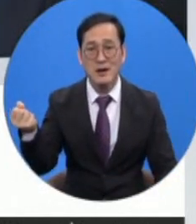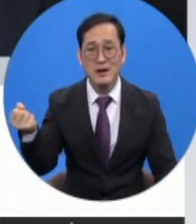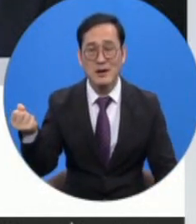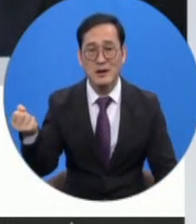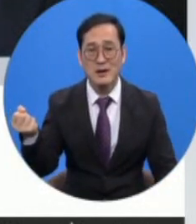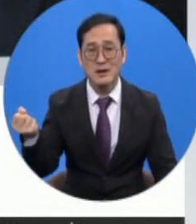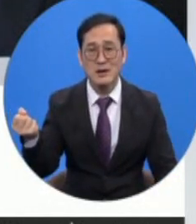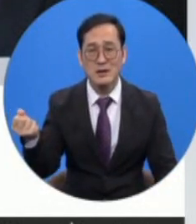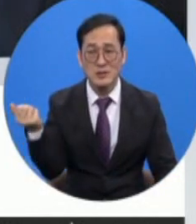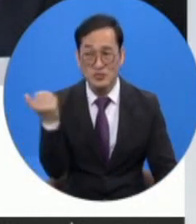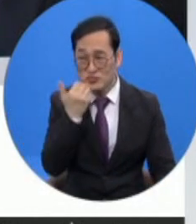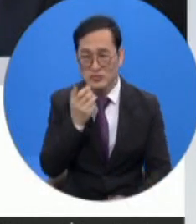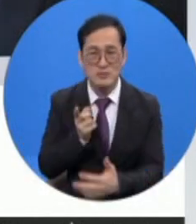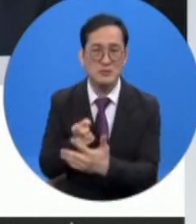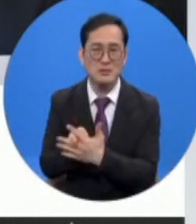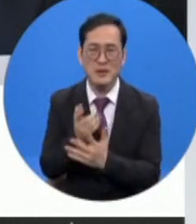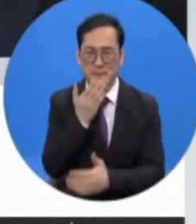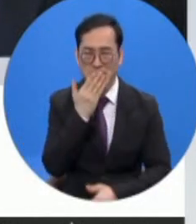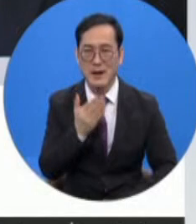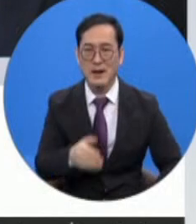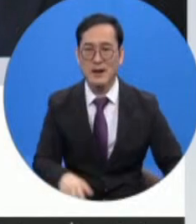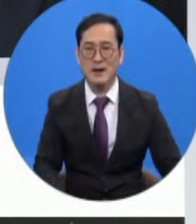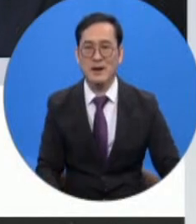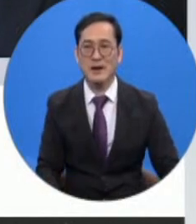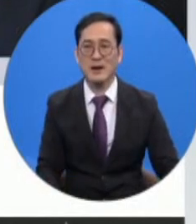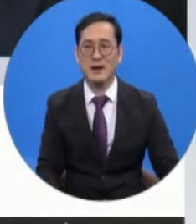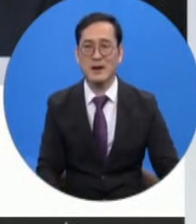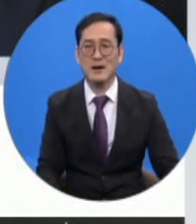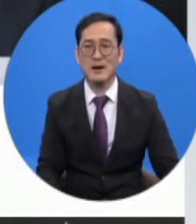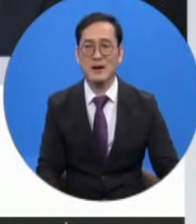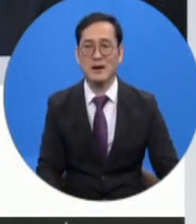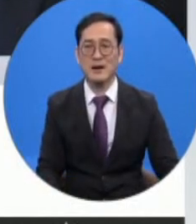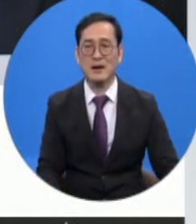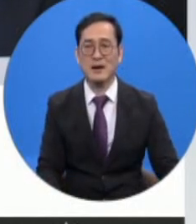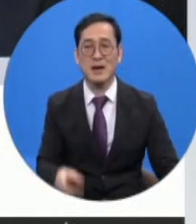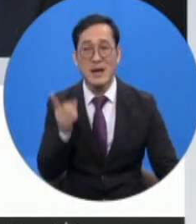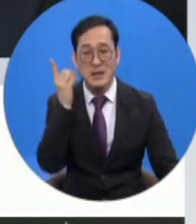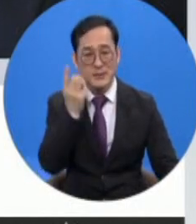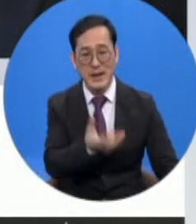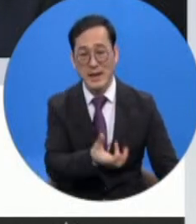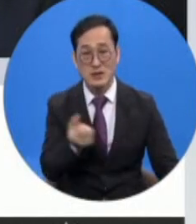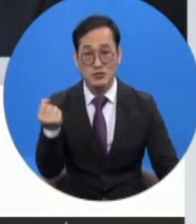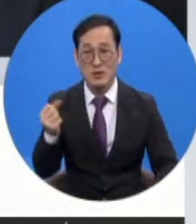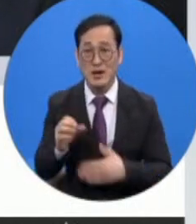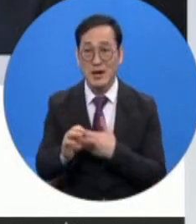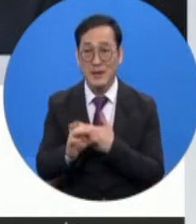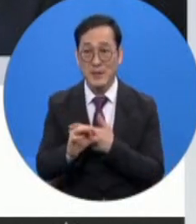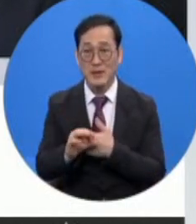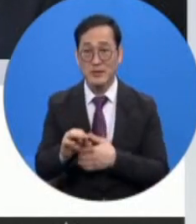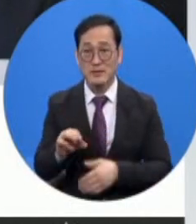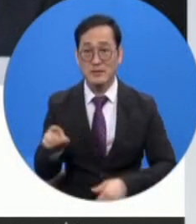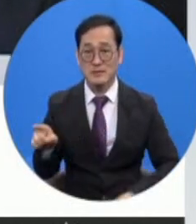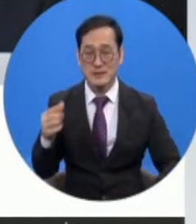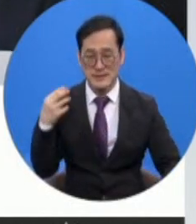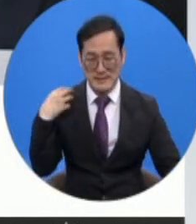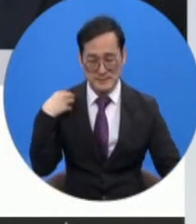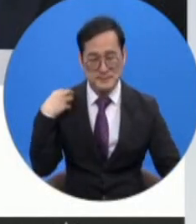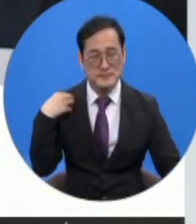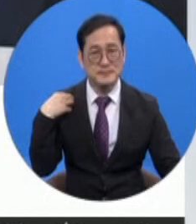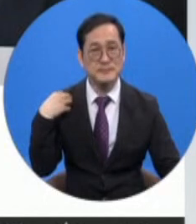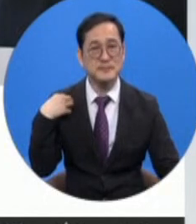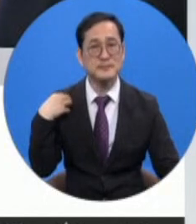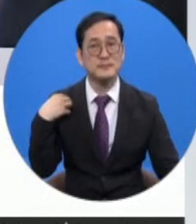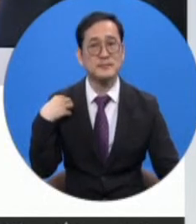신형 아이폰이 아주 좋은 게 떨어져 있다고 하더라도 탐심이 나서 이걸 가져가면 여기에 대한 내 책임을 갖다가 저 질 수밖에